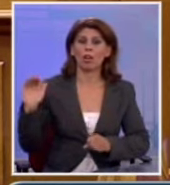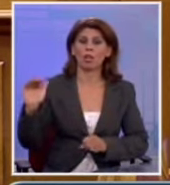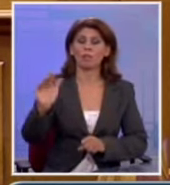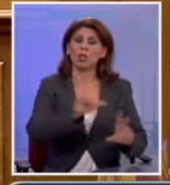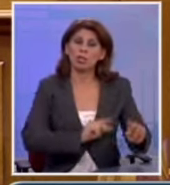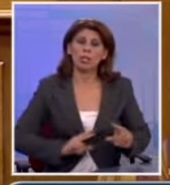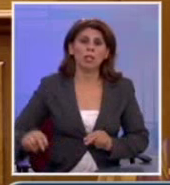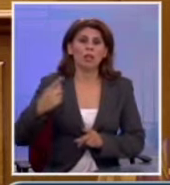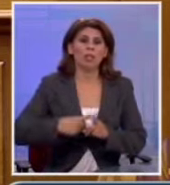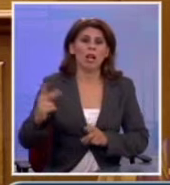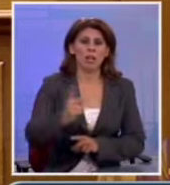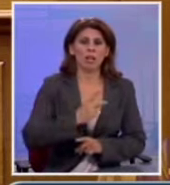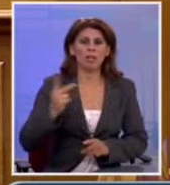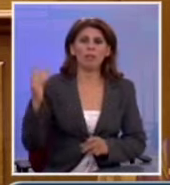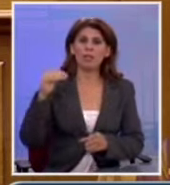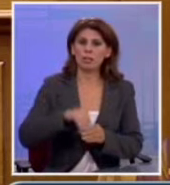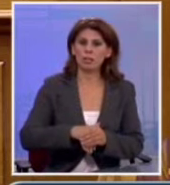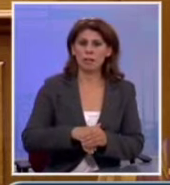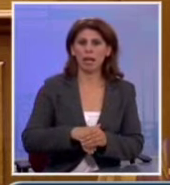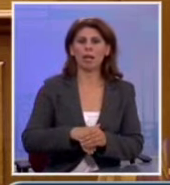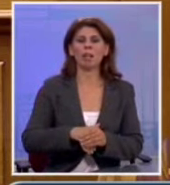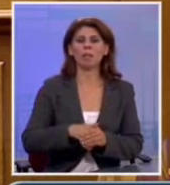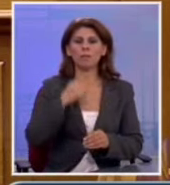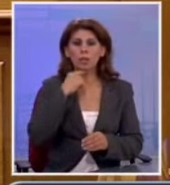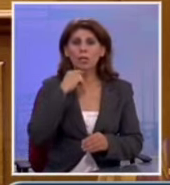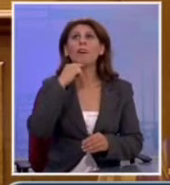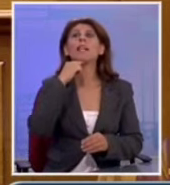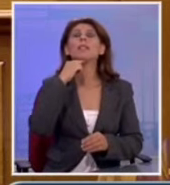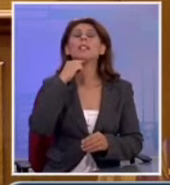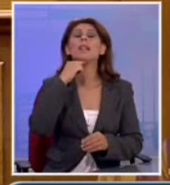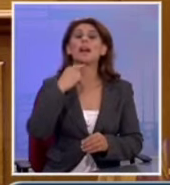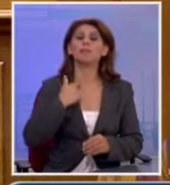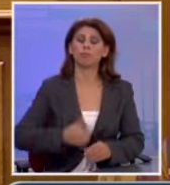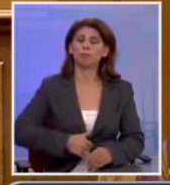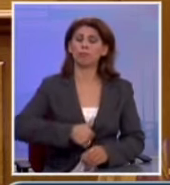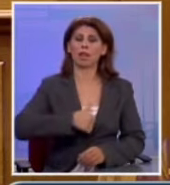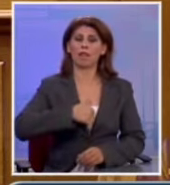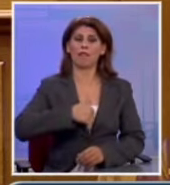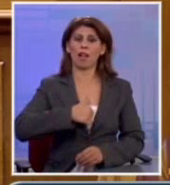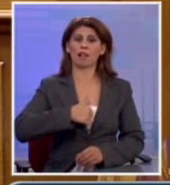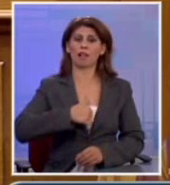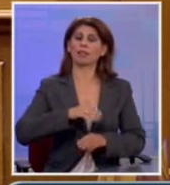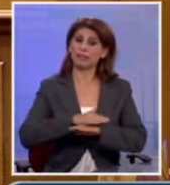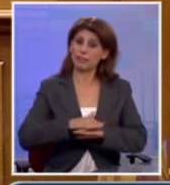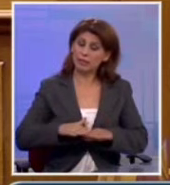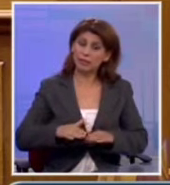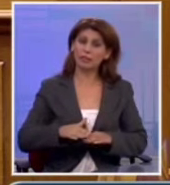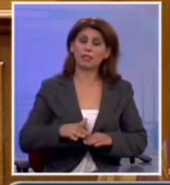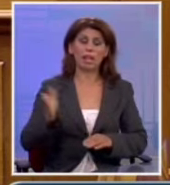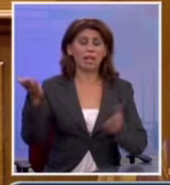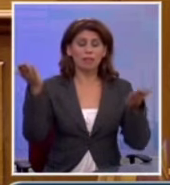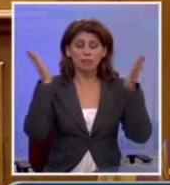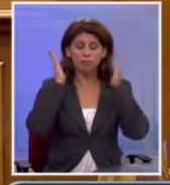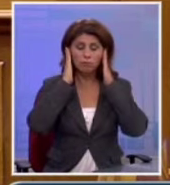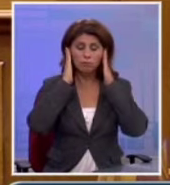της ελληνικής κοινωνίας να συμμετέχει με το κεφάλι ψηλά, με περηφάνεια και κλείνοντας στα αυτιά